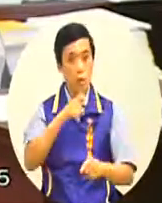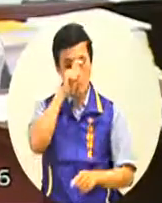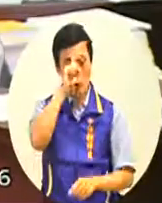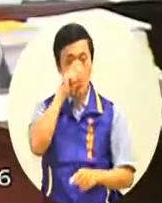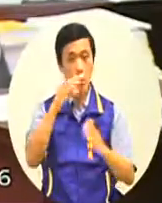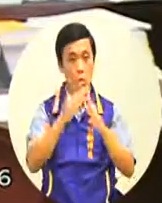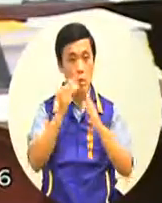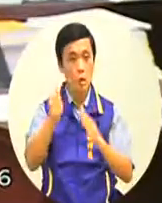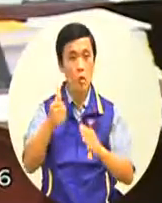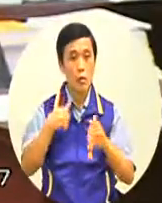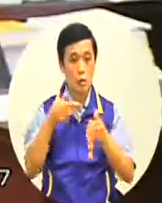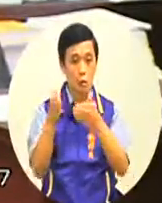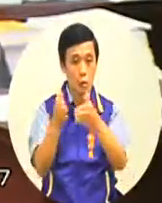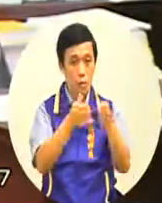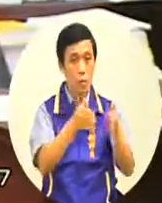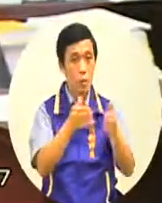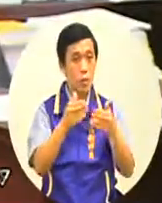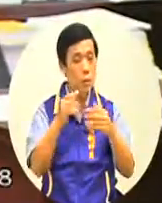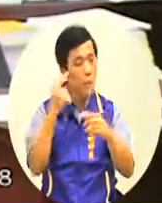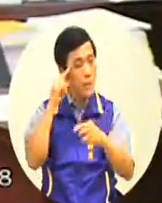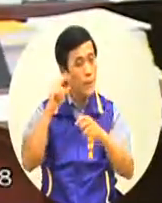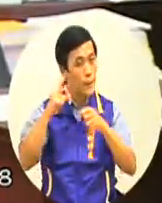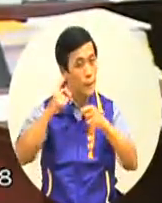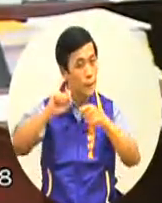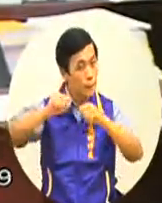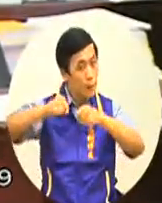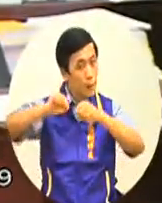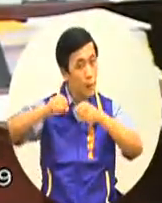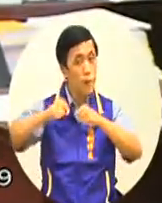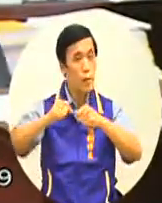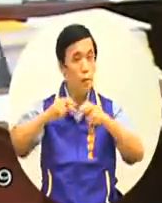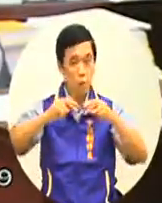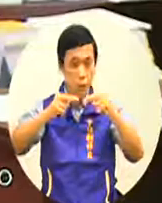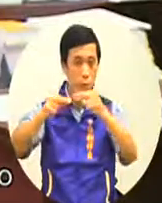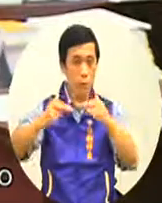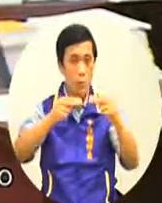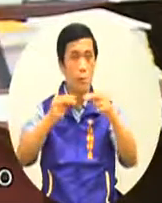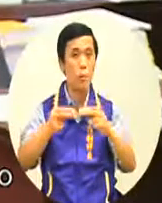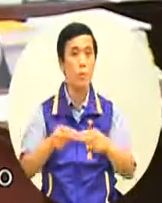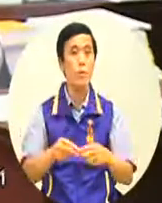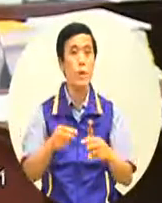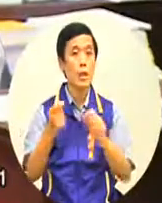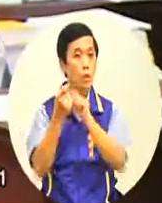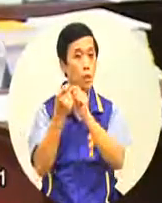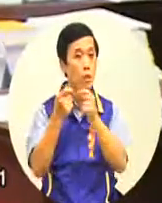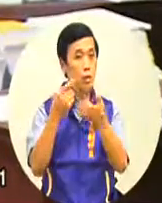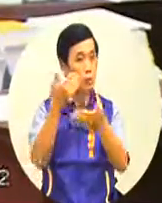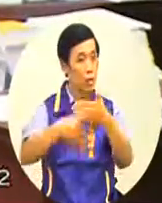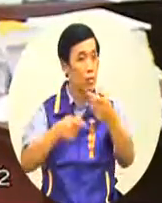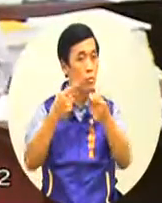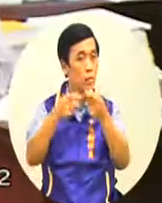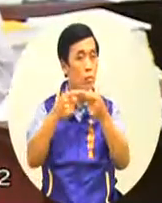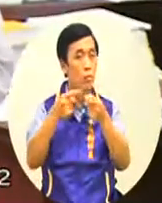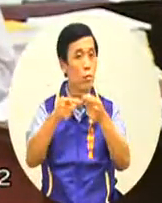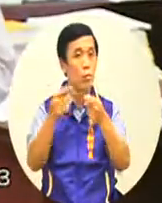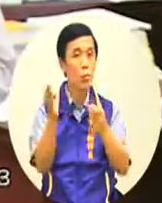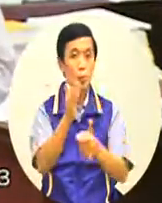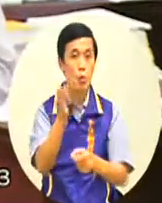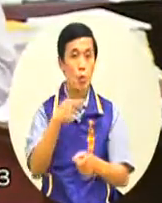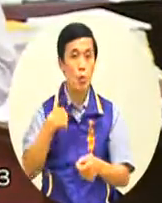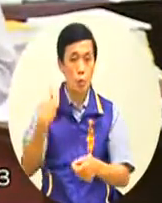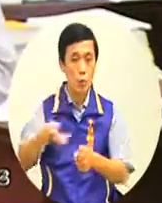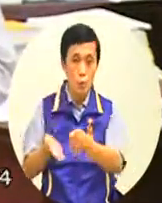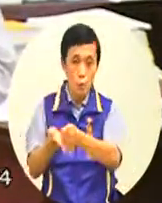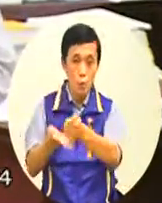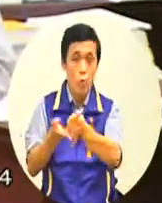集思广益，做一些努力，看能不能有一些具体的突破啦。那最后还有一分多钟的时间，我这边也是要鼓励客